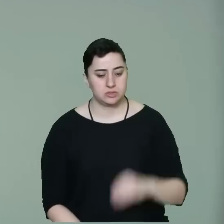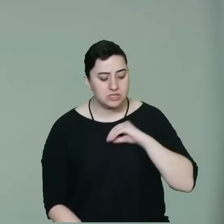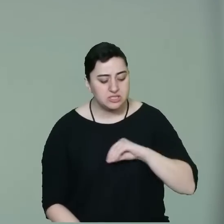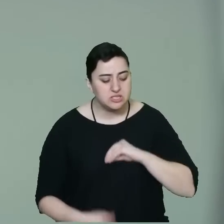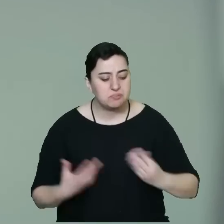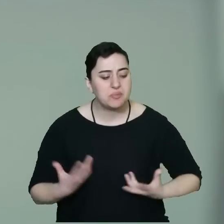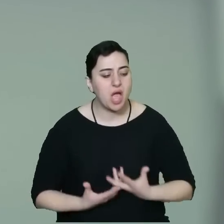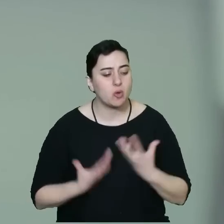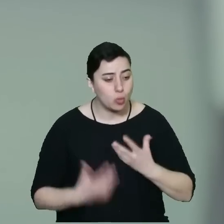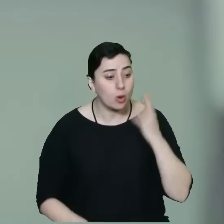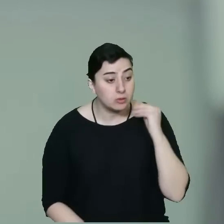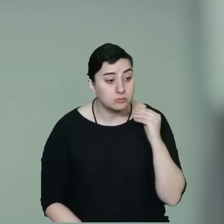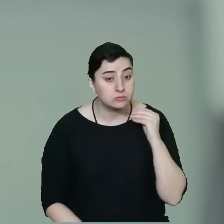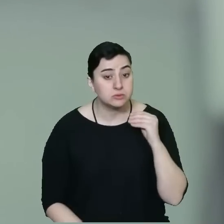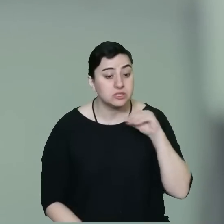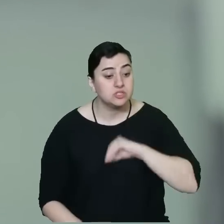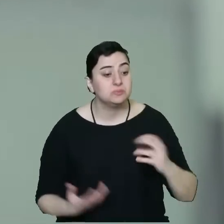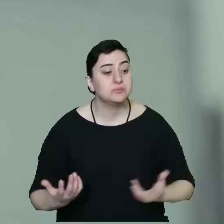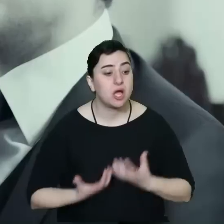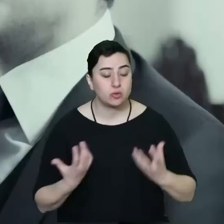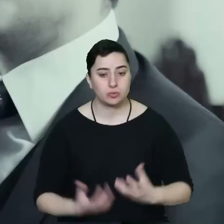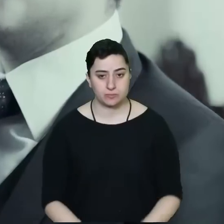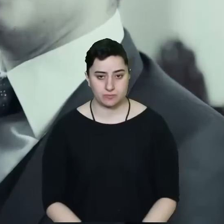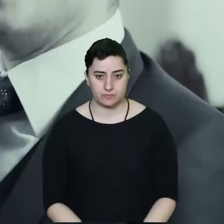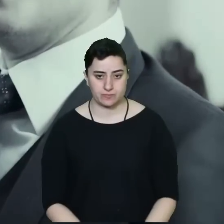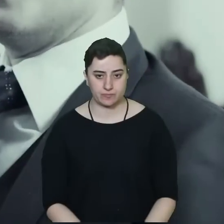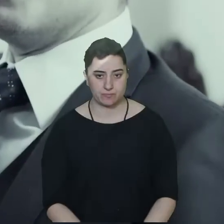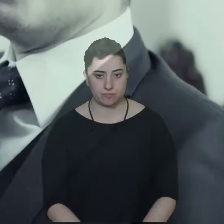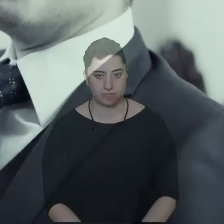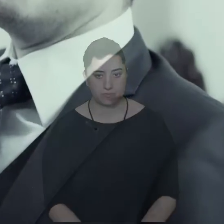İçim yanıyor benim. Anlıyor musun? İçim yanıyor.